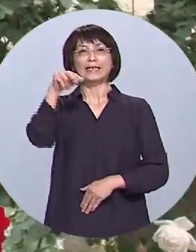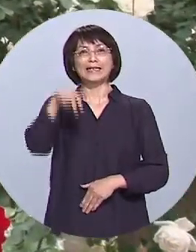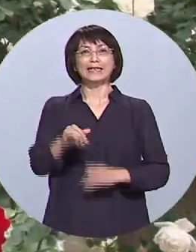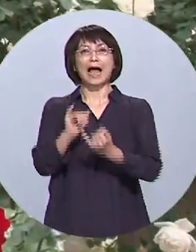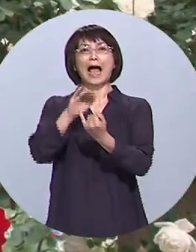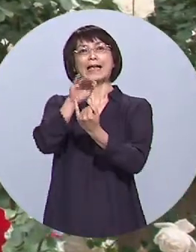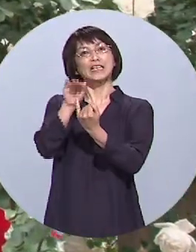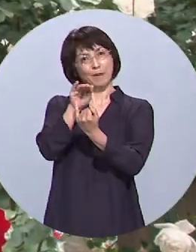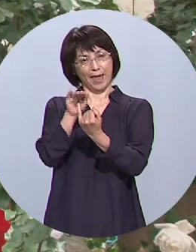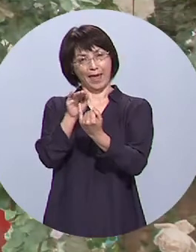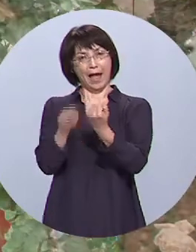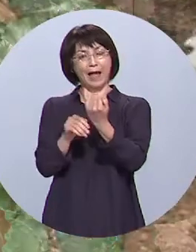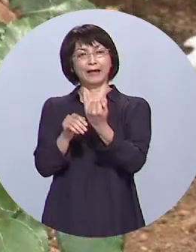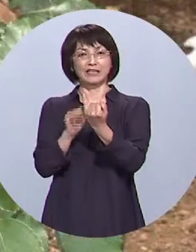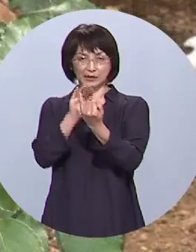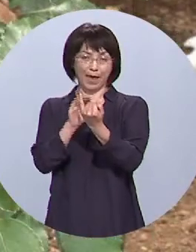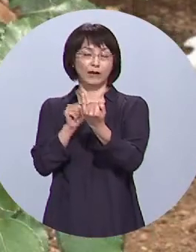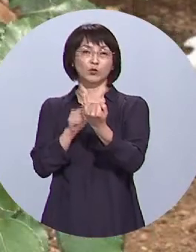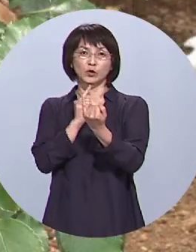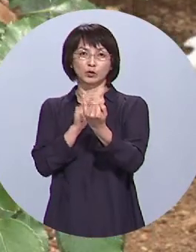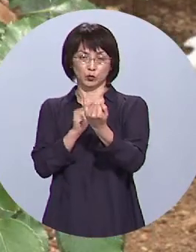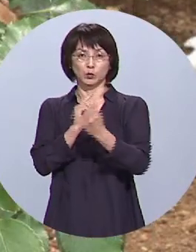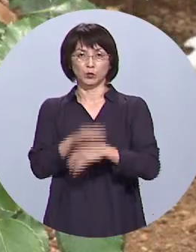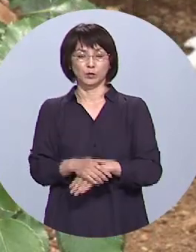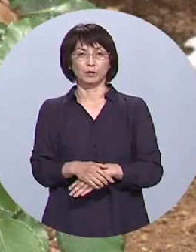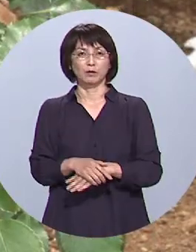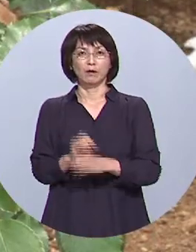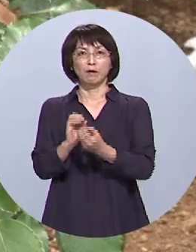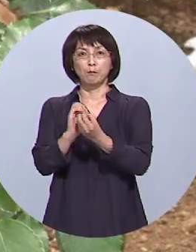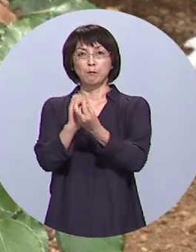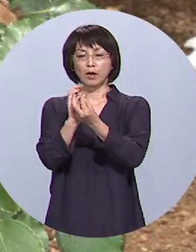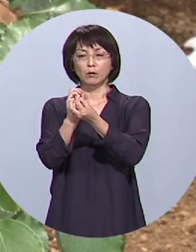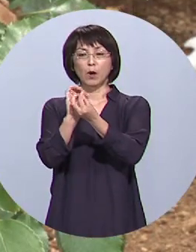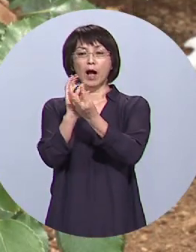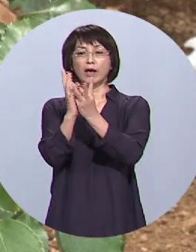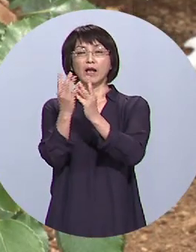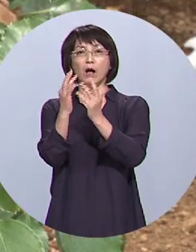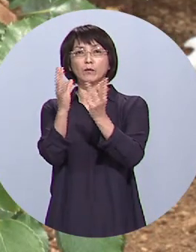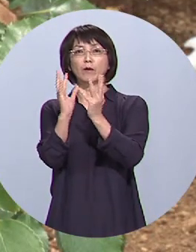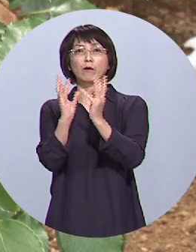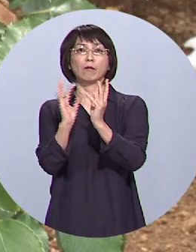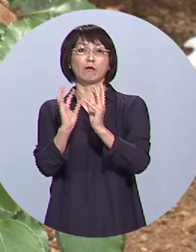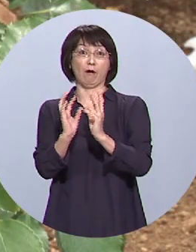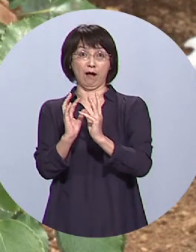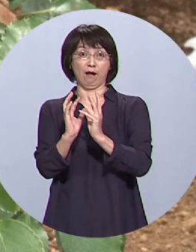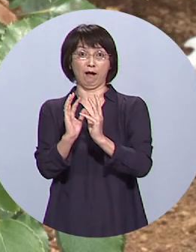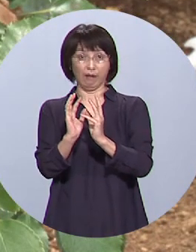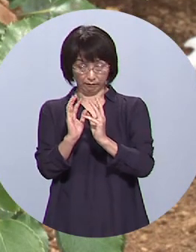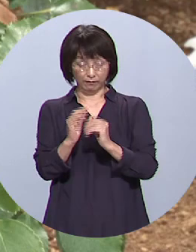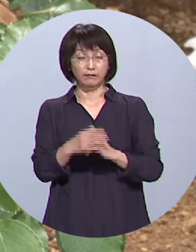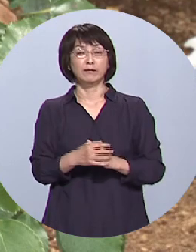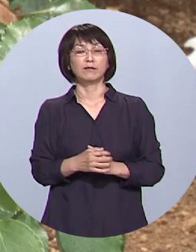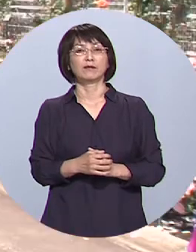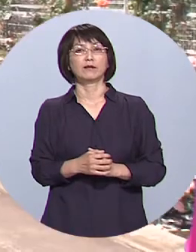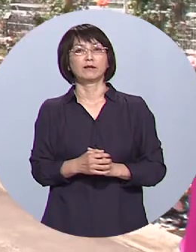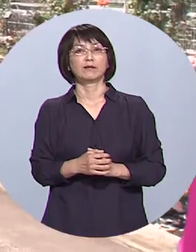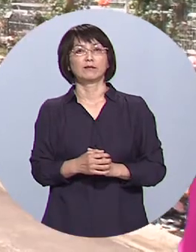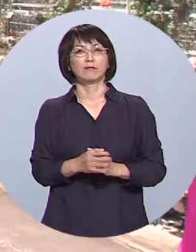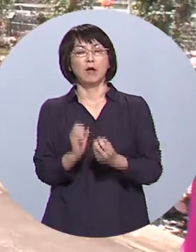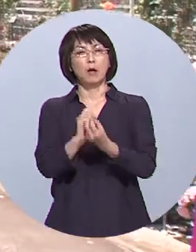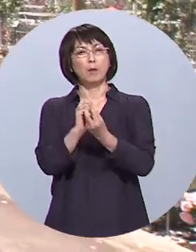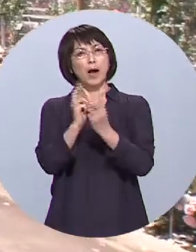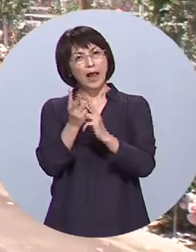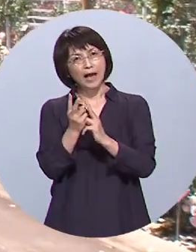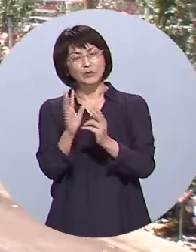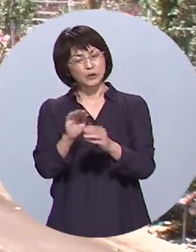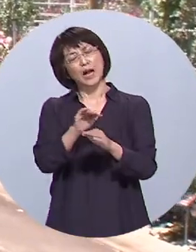稲姫なんですね、はい、稲ローズの方はこれ周りのこの、はい、花びらの部分もすごいフリルみたいになってますね。 はい、バラというより